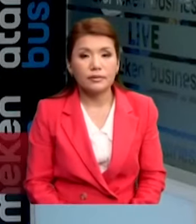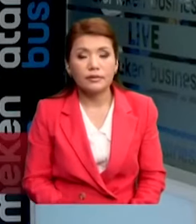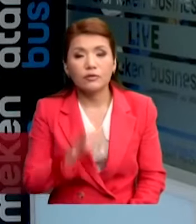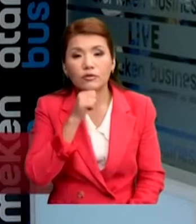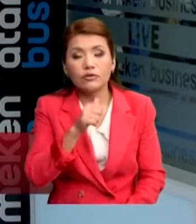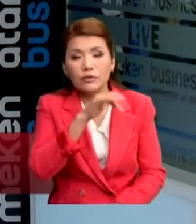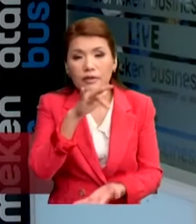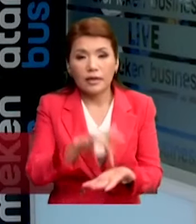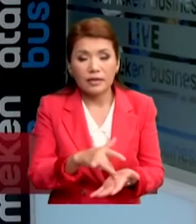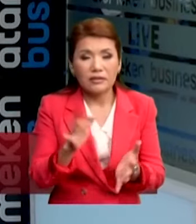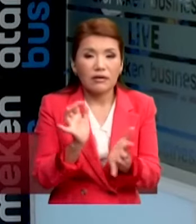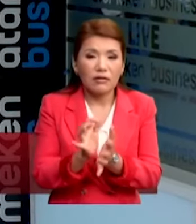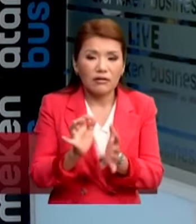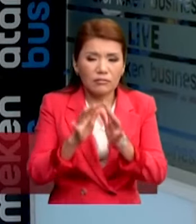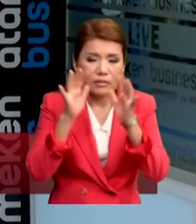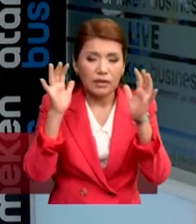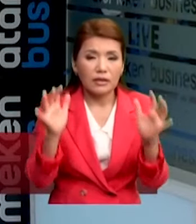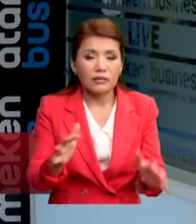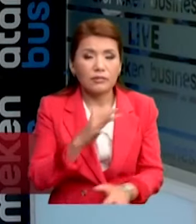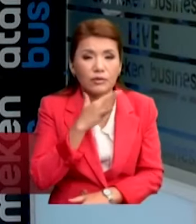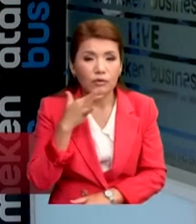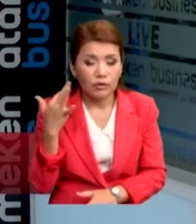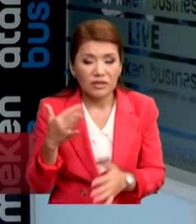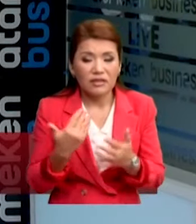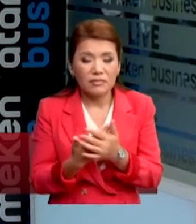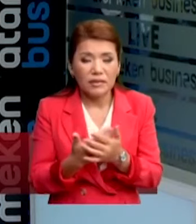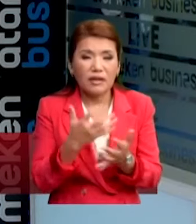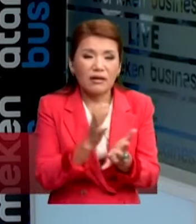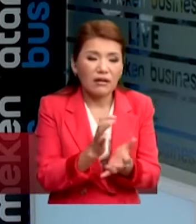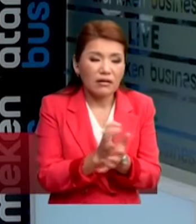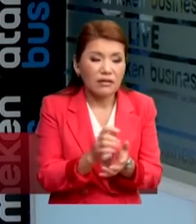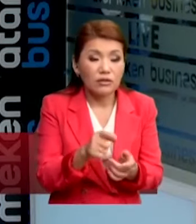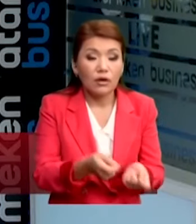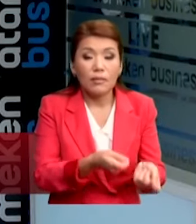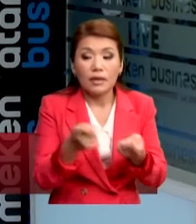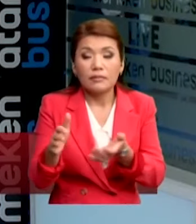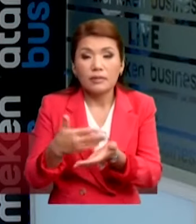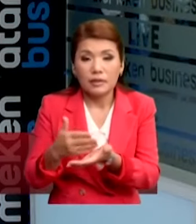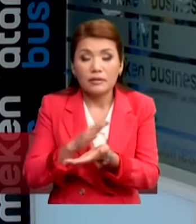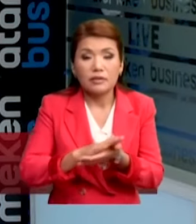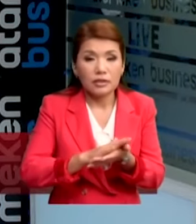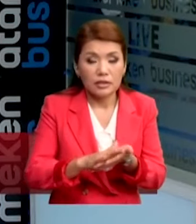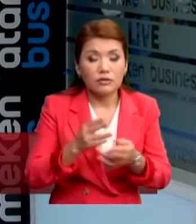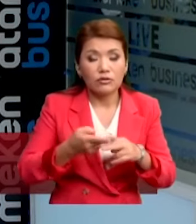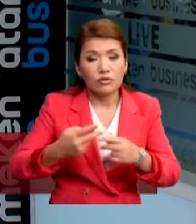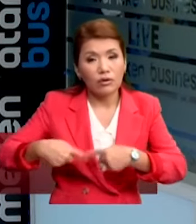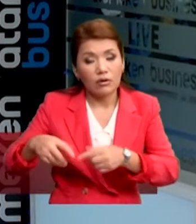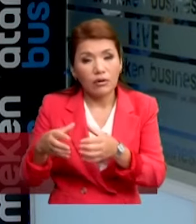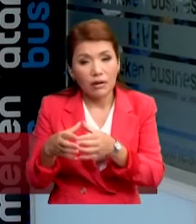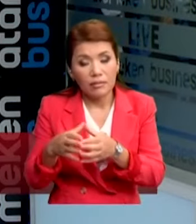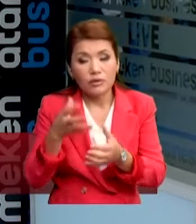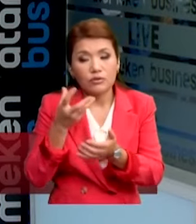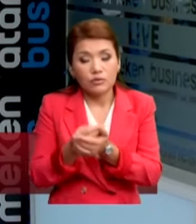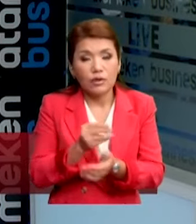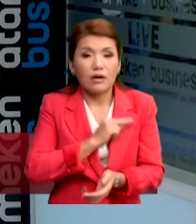Қостанай қаласы қоқысқа көмілуде. Тұрмыстық қалдықтарды тасымалдаумен айналысатын тазалық 2012 компаниясы өз міндетін